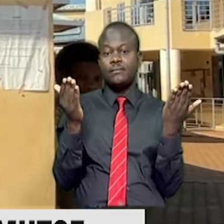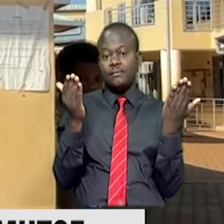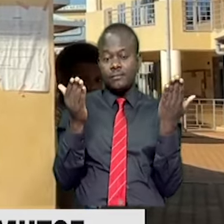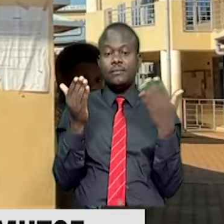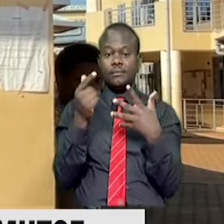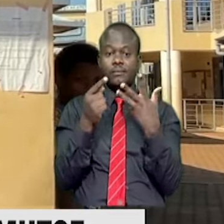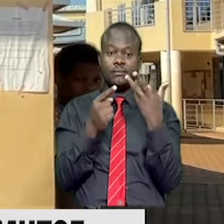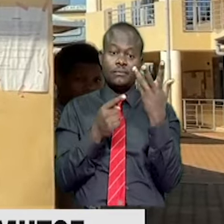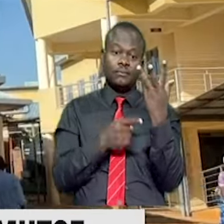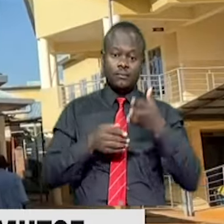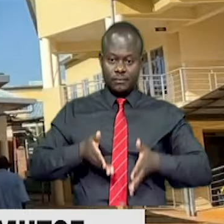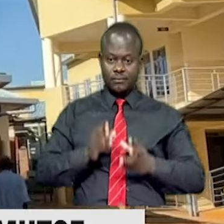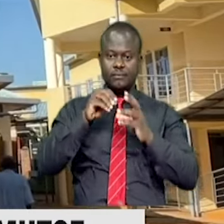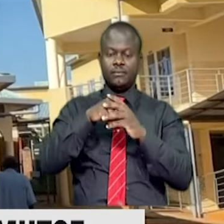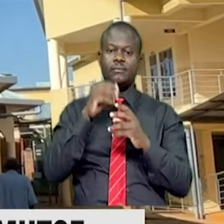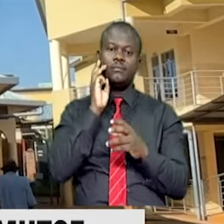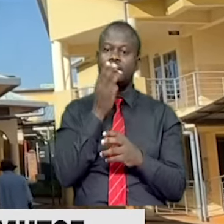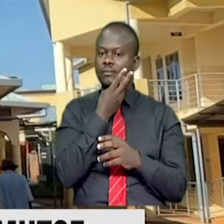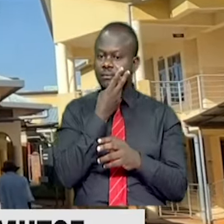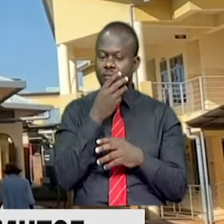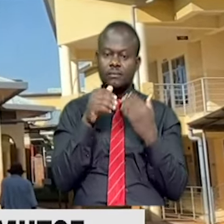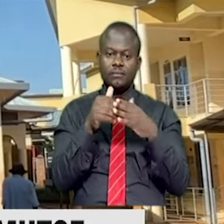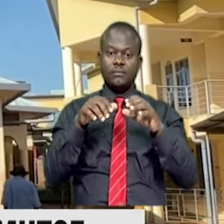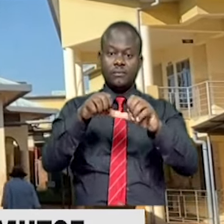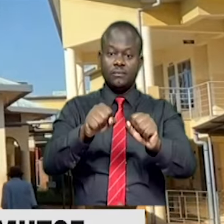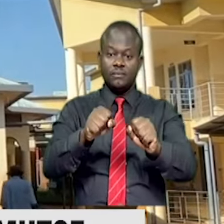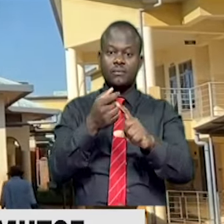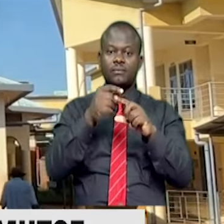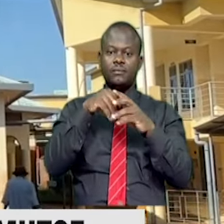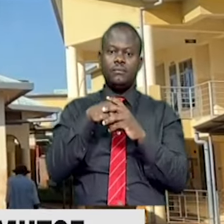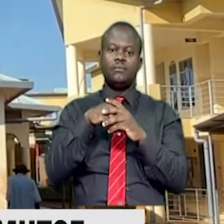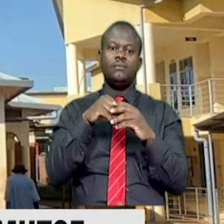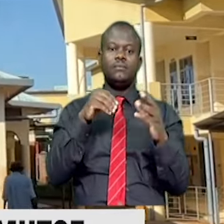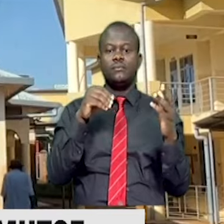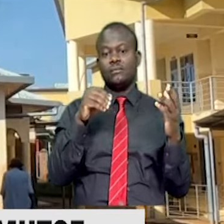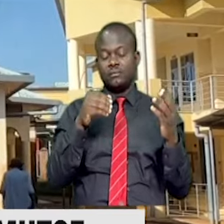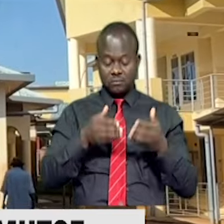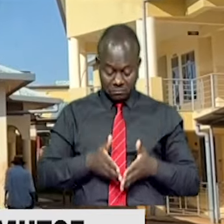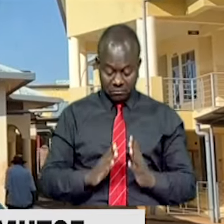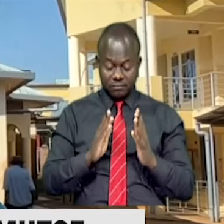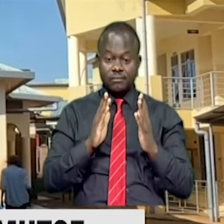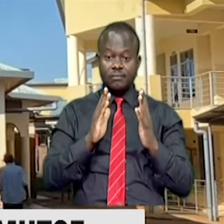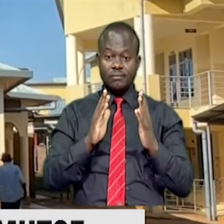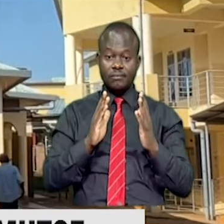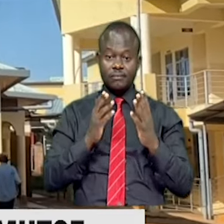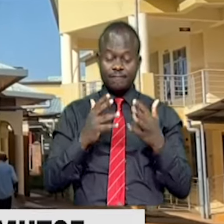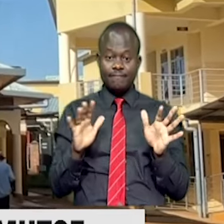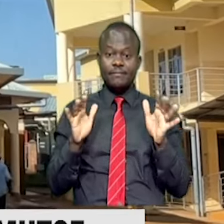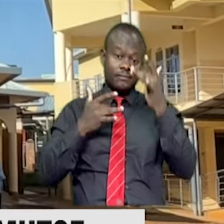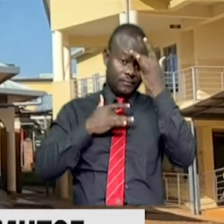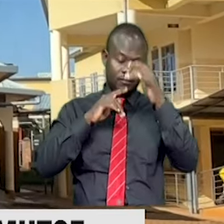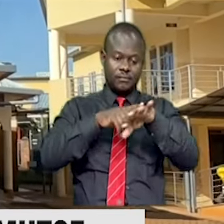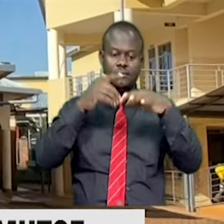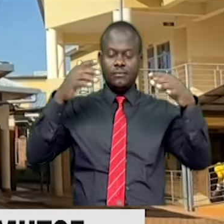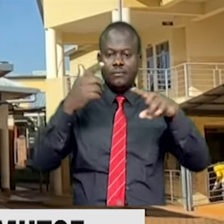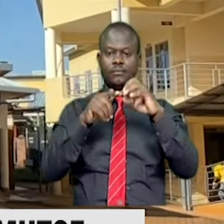imibu ibyarira muri ya mazi yaramfashe nkiva mu kabyeyi ibyeyi mbega nyine nyirwara igihe kinini